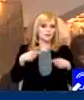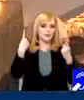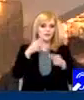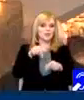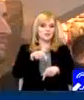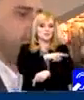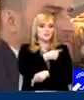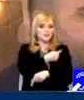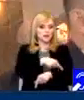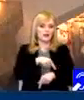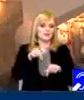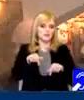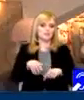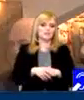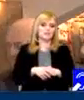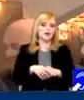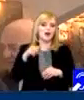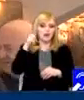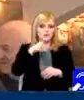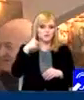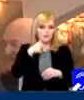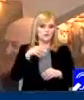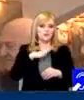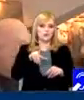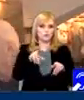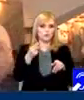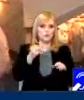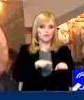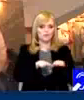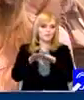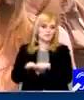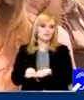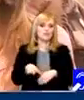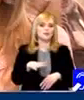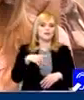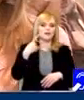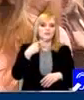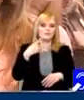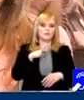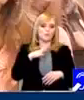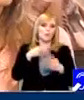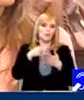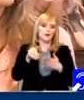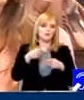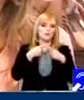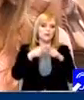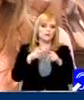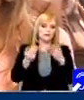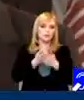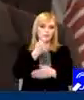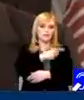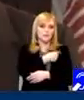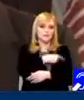Soroca. Acum, în decursul anului trecut, noi am făcut o donație, este vorba despre aparatură medicală. Toți vom face în fiecare